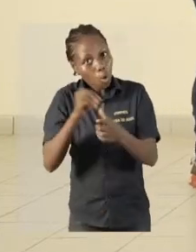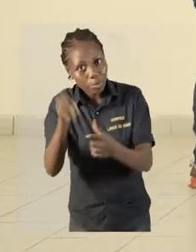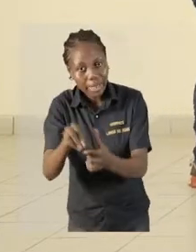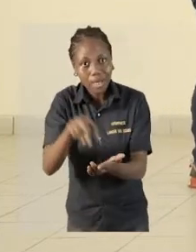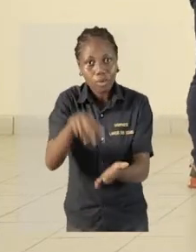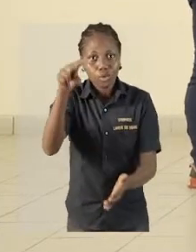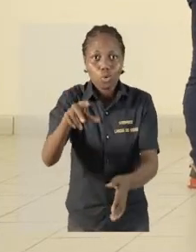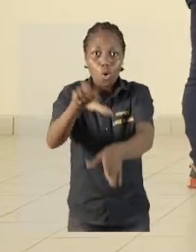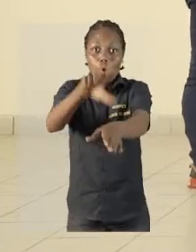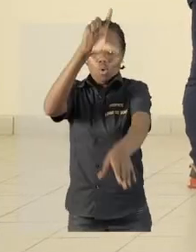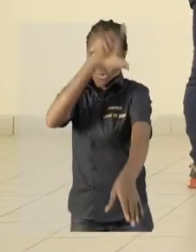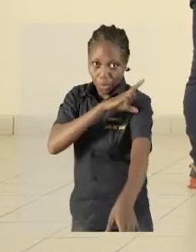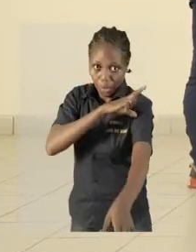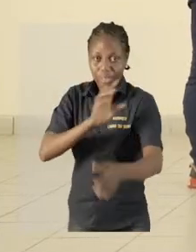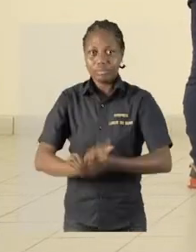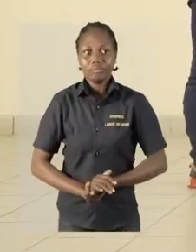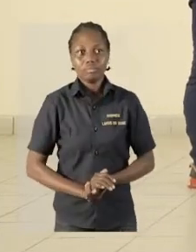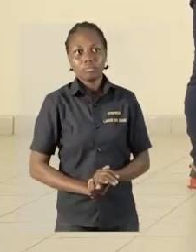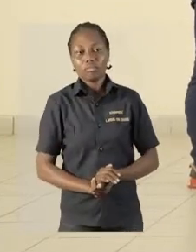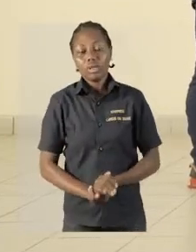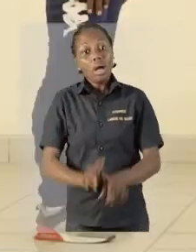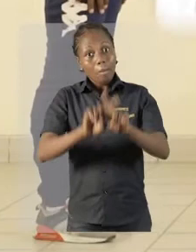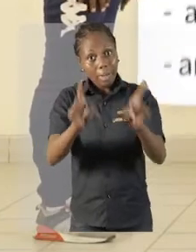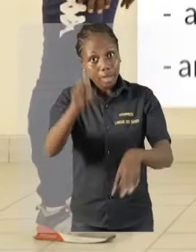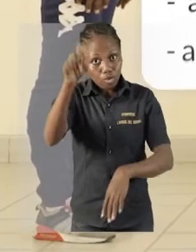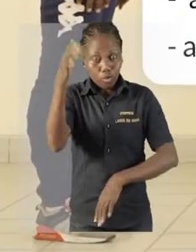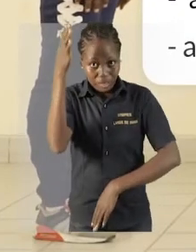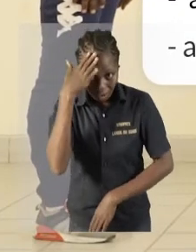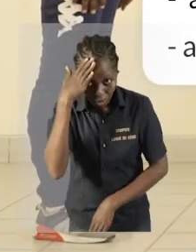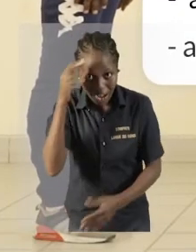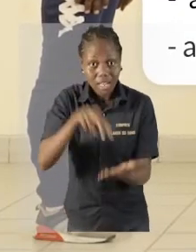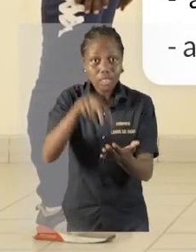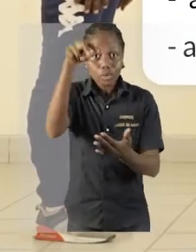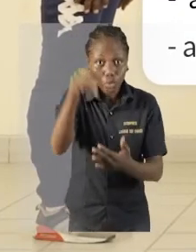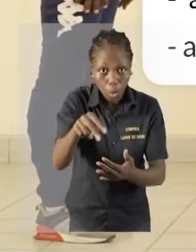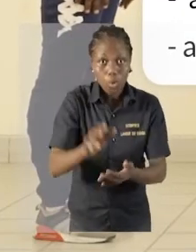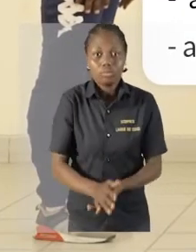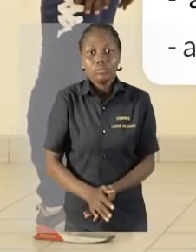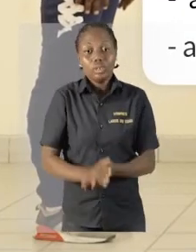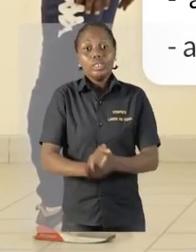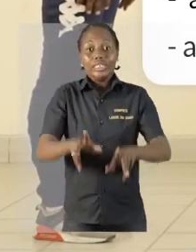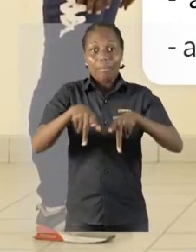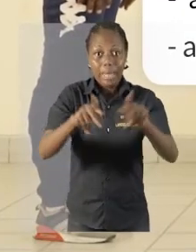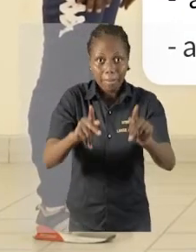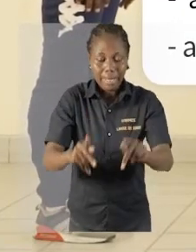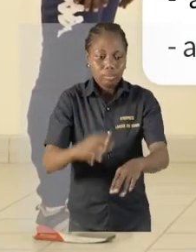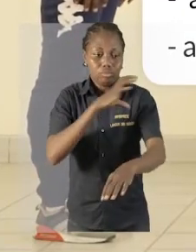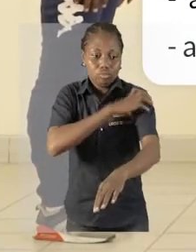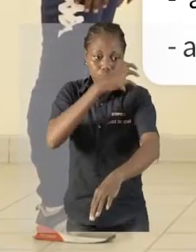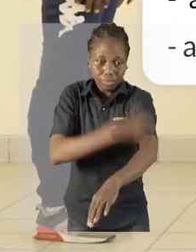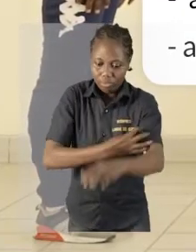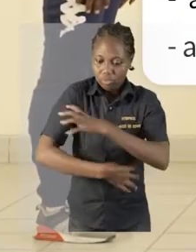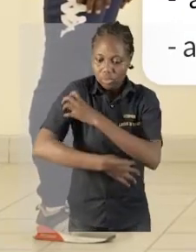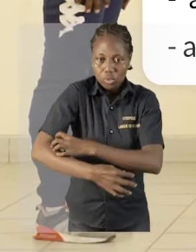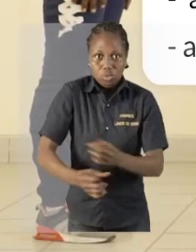alors le triple saut. Ce qu'il faut retenir au niveau des sauts, le saut renforce la force musculaire des apprenants. C'est bon